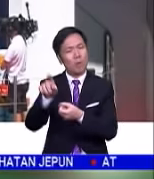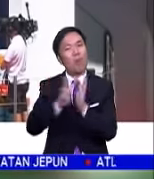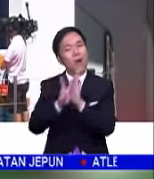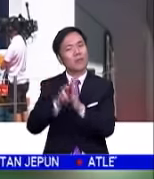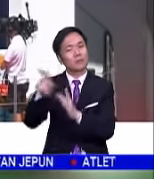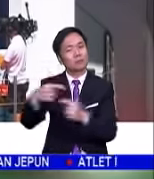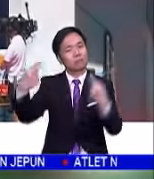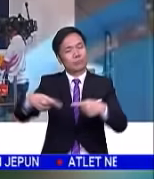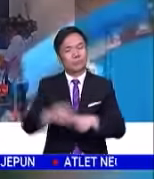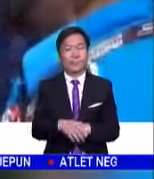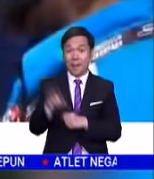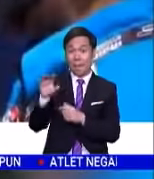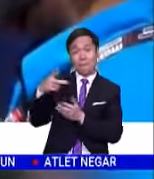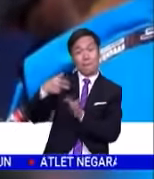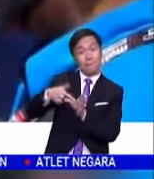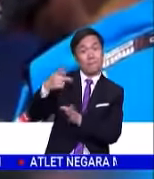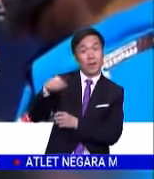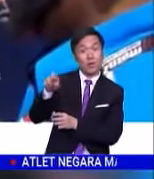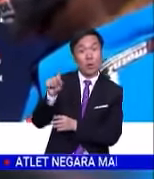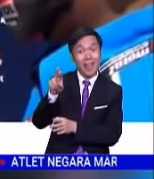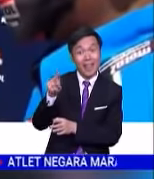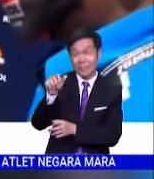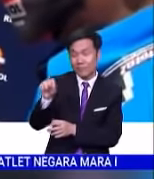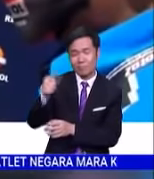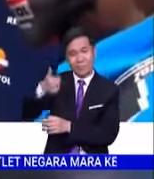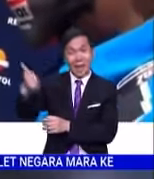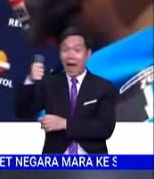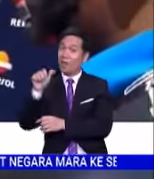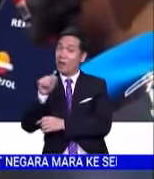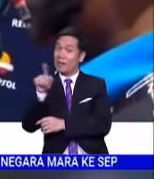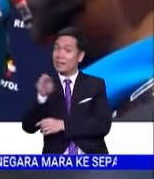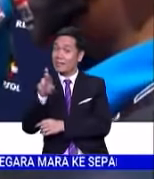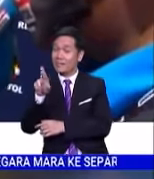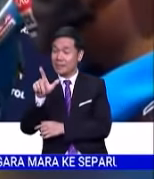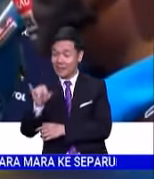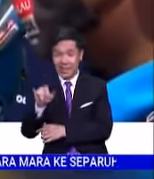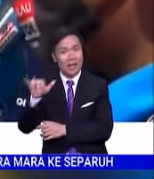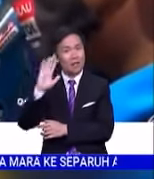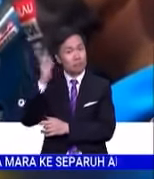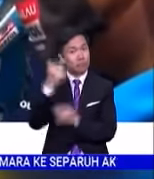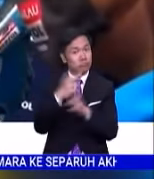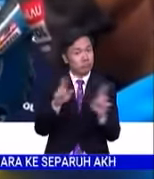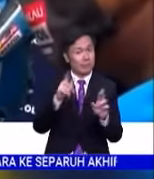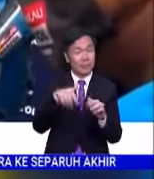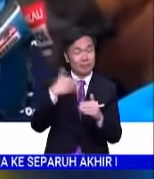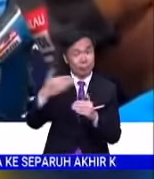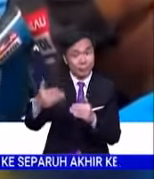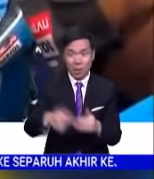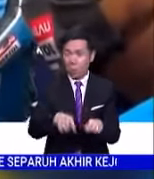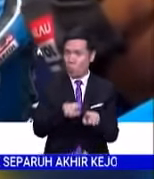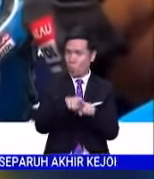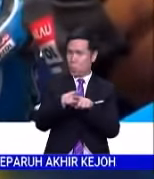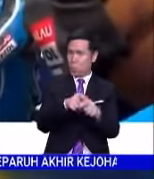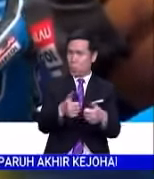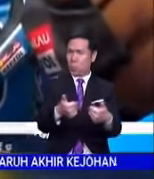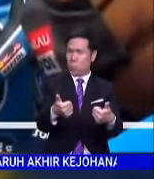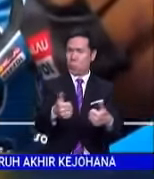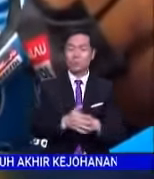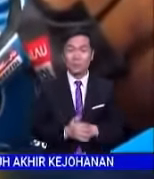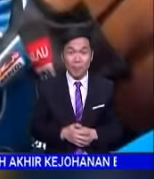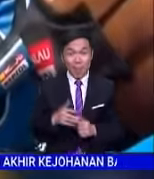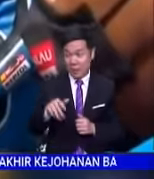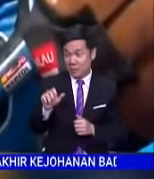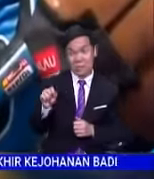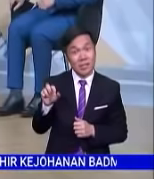Prinsipal Petronas SRT Datuk Razan Razali antara yang menunjukkan minat terhadap Sarifuddin susulan prestasi memperansangkan.